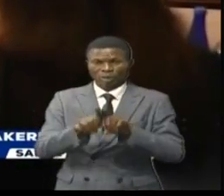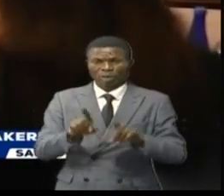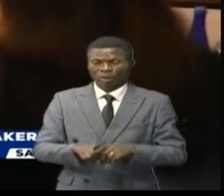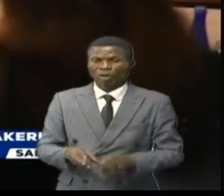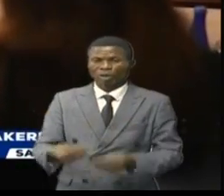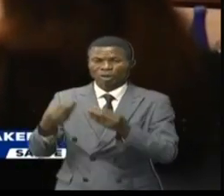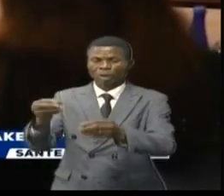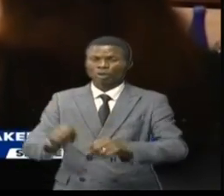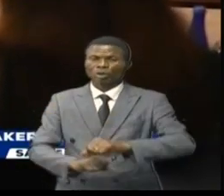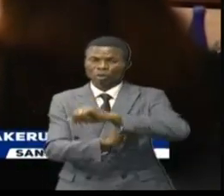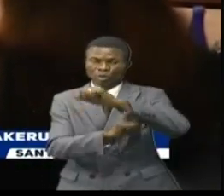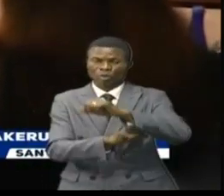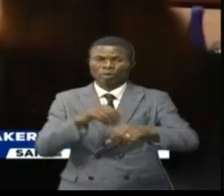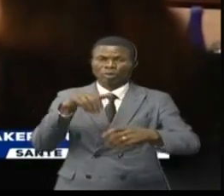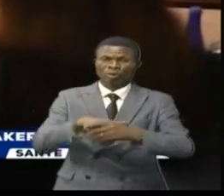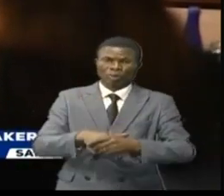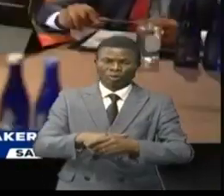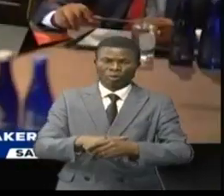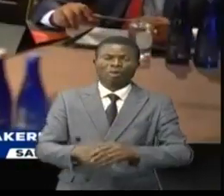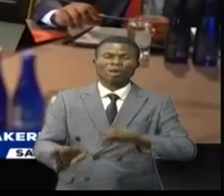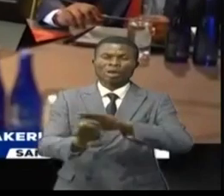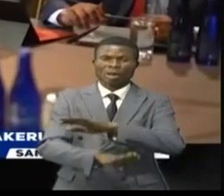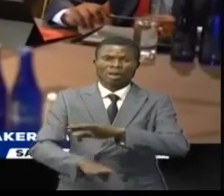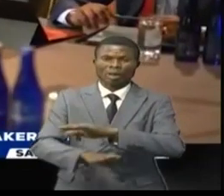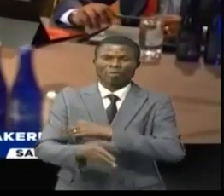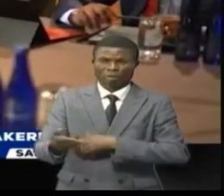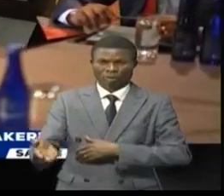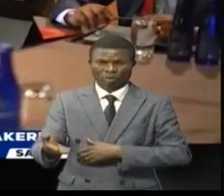soutien à travers les réparations.